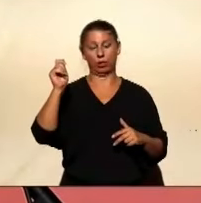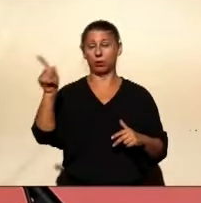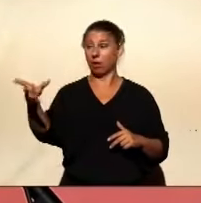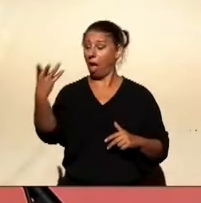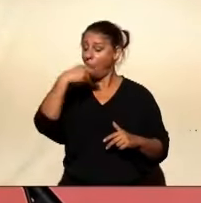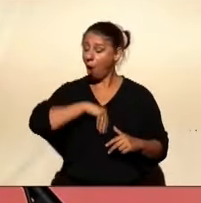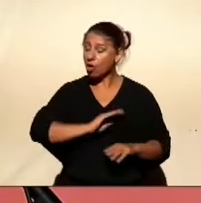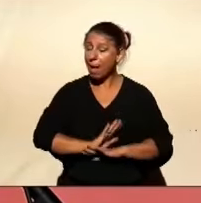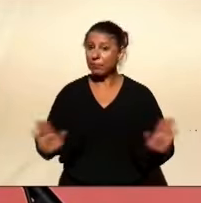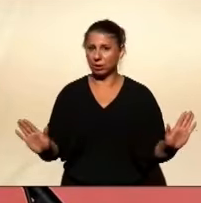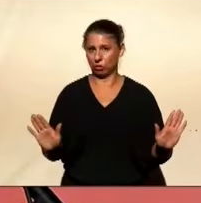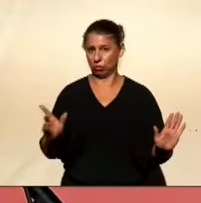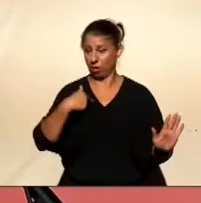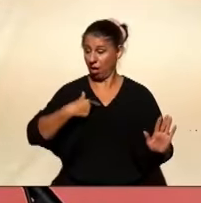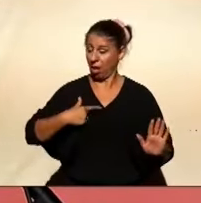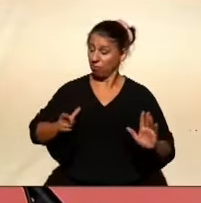Χωνέψτε το!